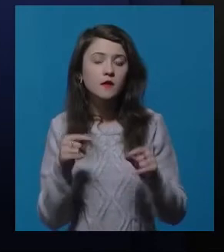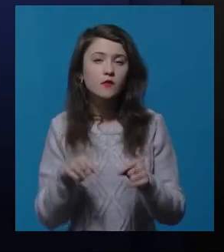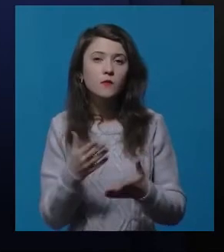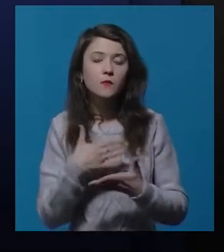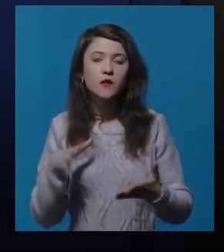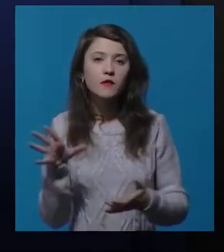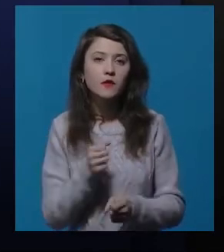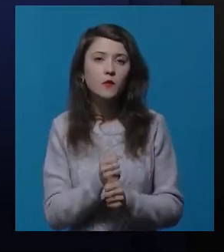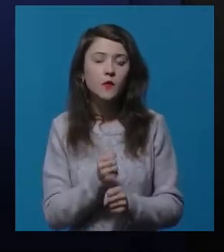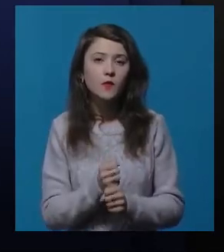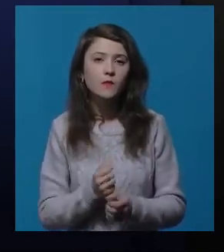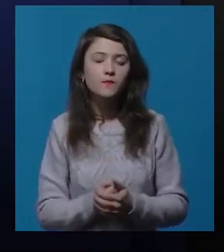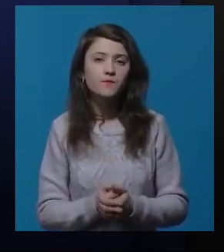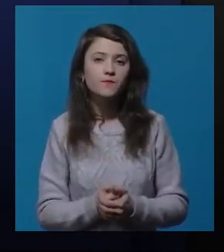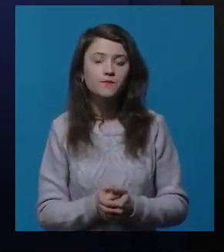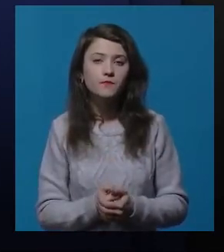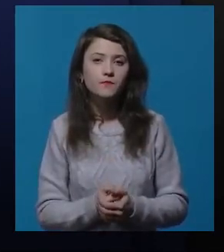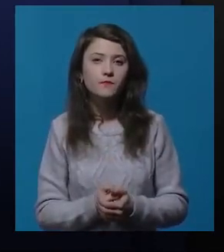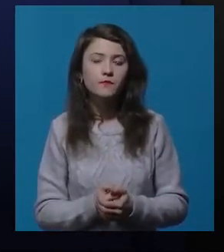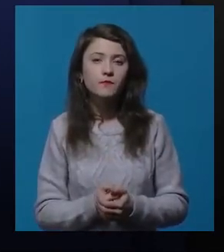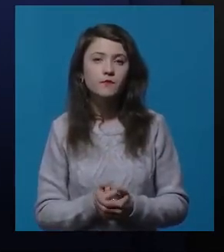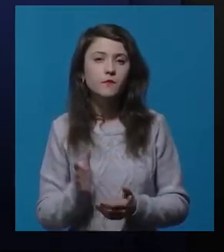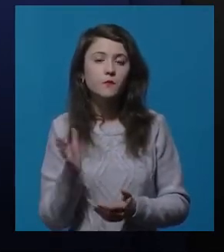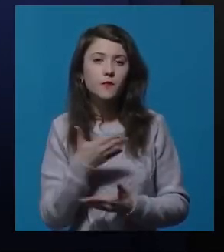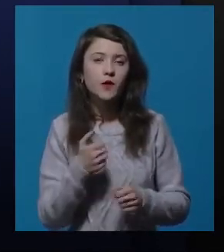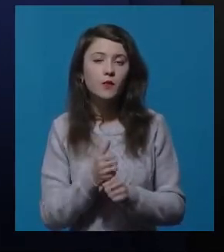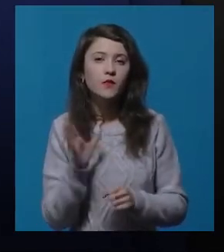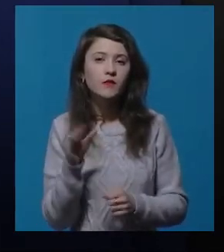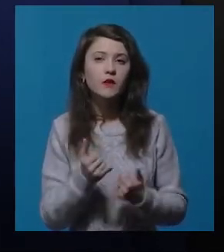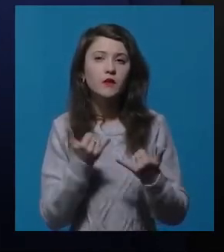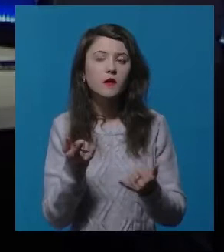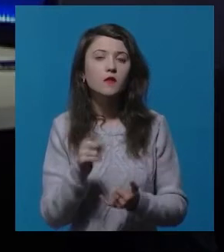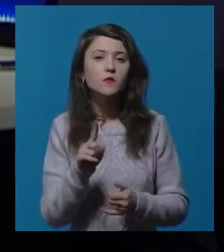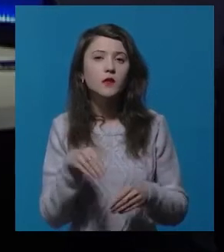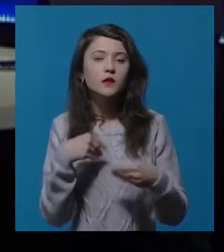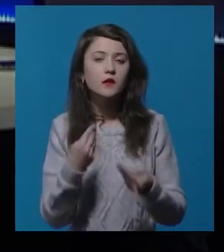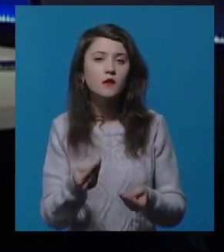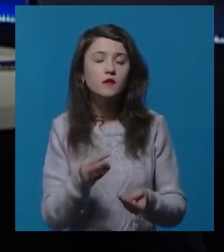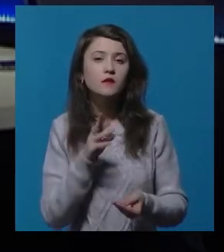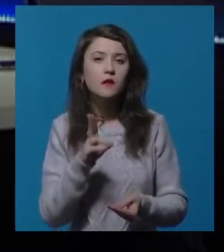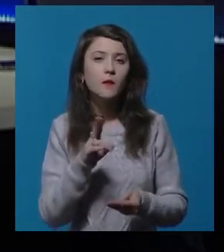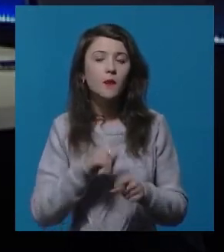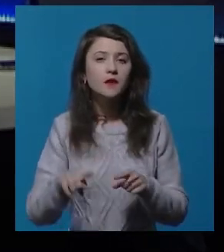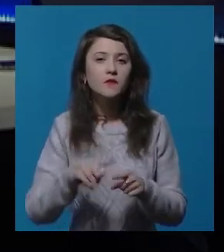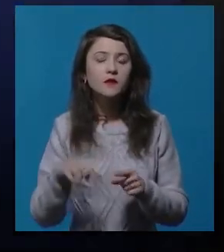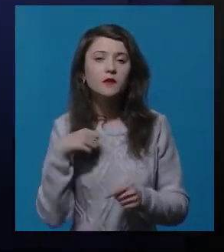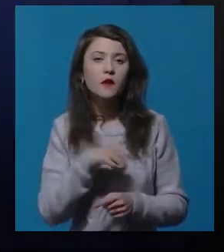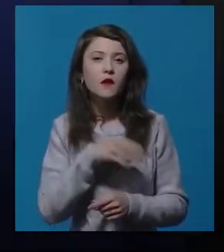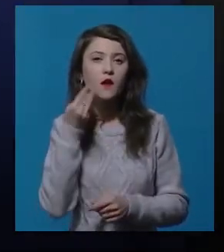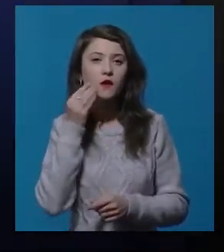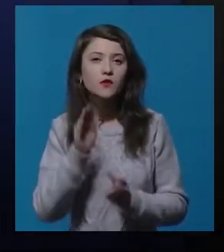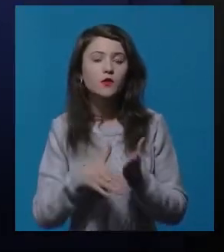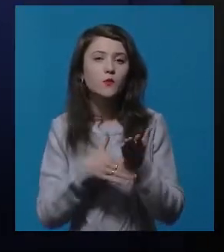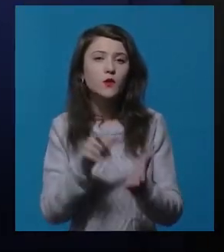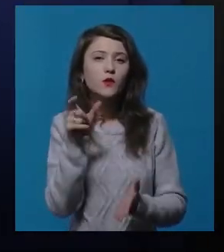діємо разом для того, щоб... ми діємо все для того, щоб надати на якнайшвидше і найякісніше допомогу людині,